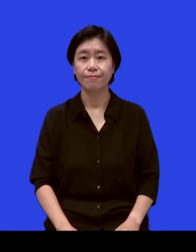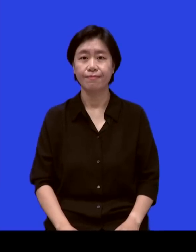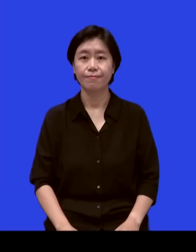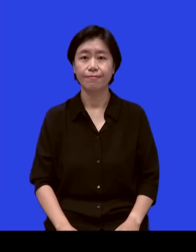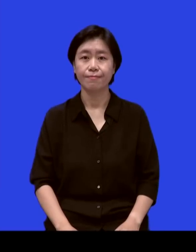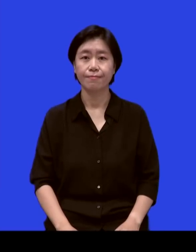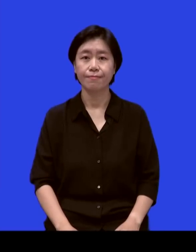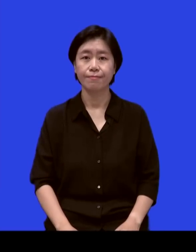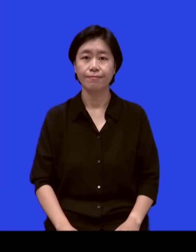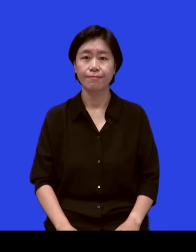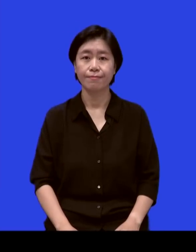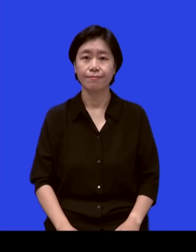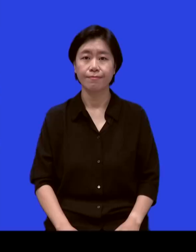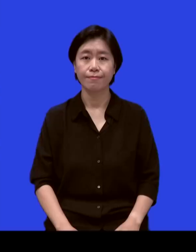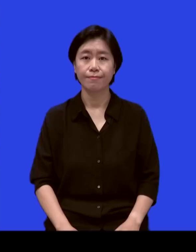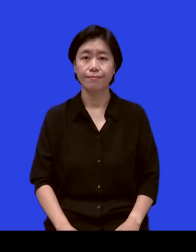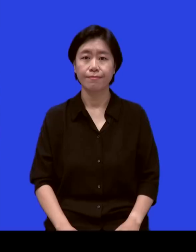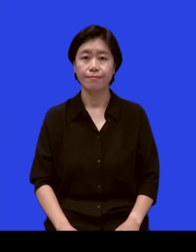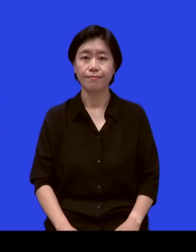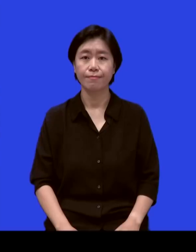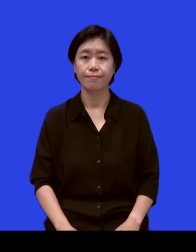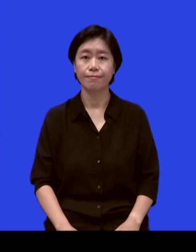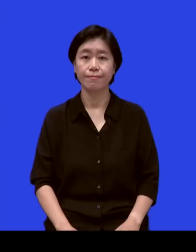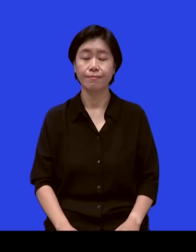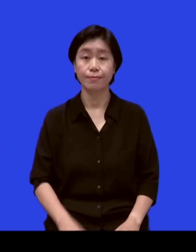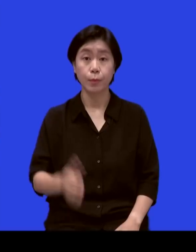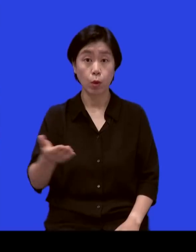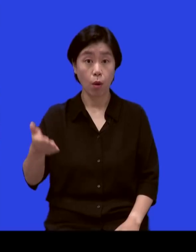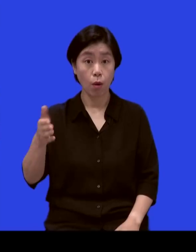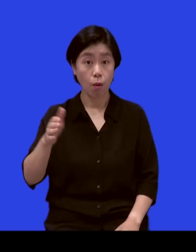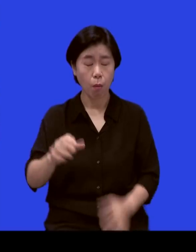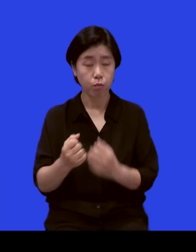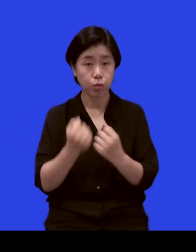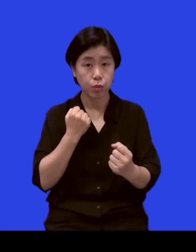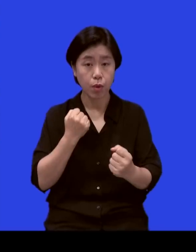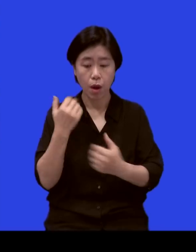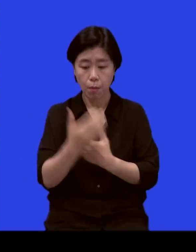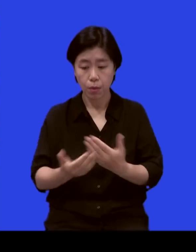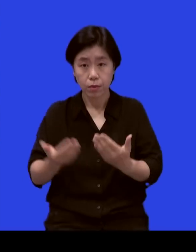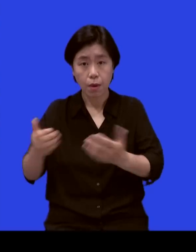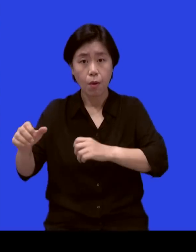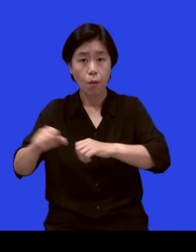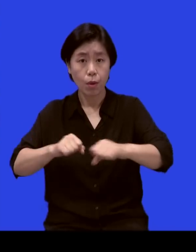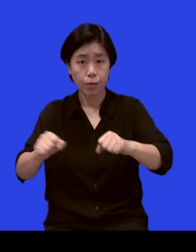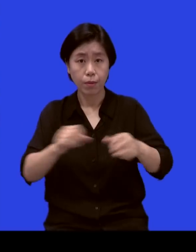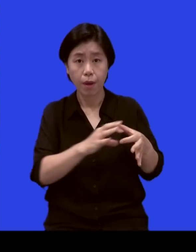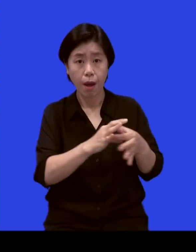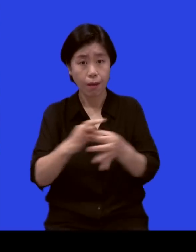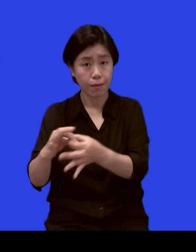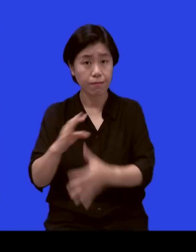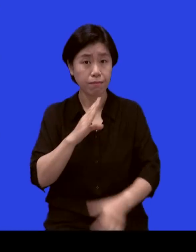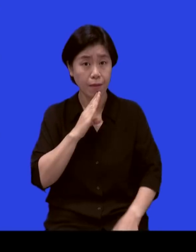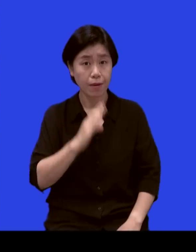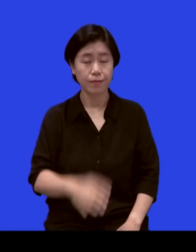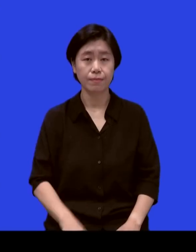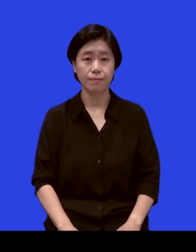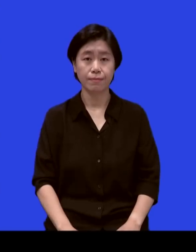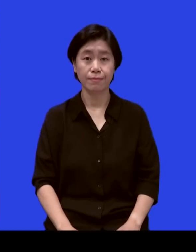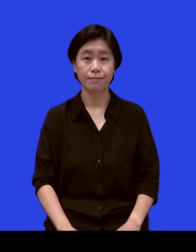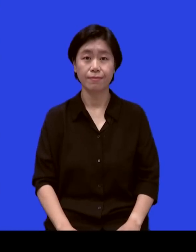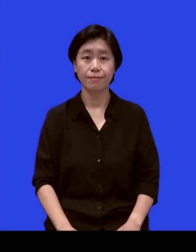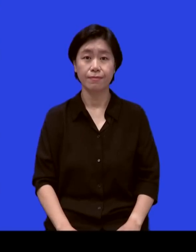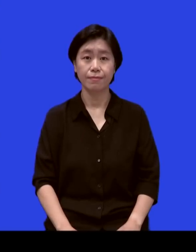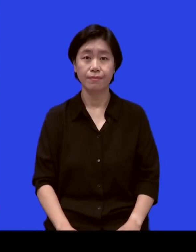네. 아니 진짜 근데 그런데도 봉사활동을 또 어떻게 하시게 되셨어요? 근데